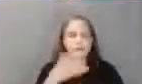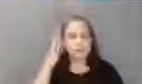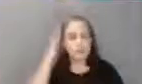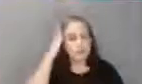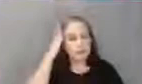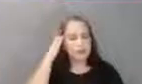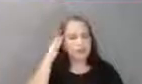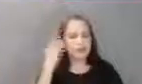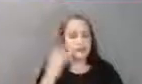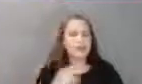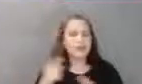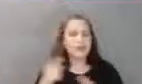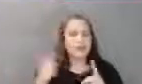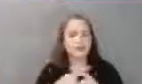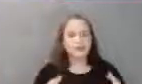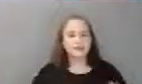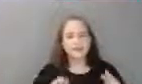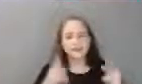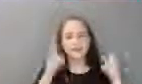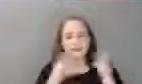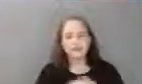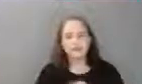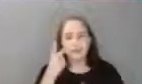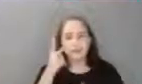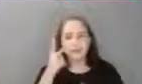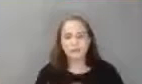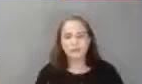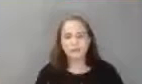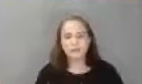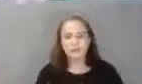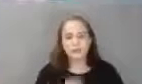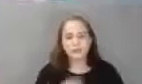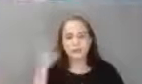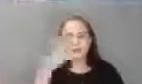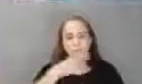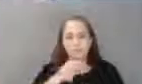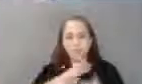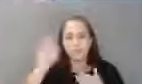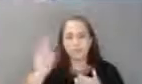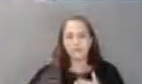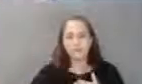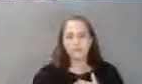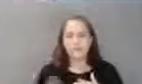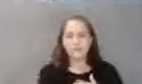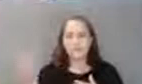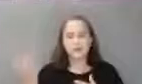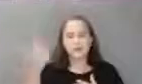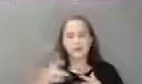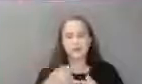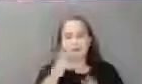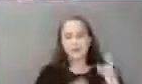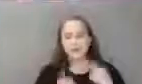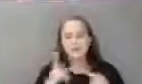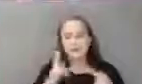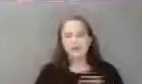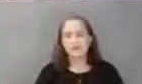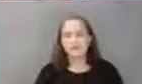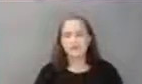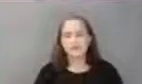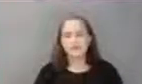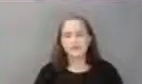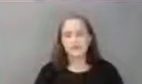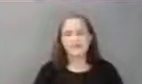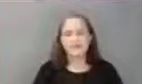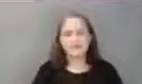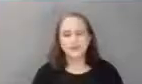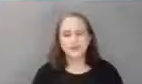Chika, ano? On the road! Darling, ka, may problema ka sa haircut ko? Ha?